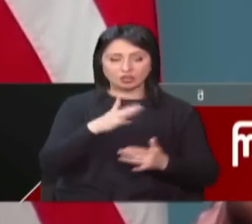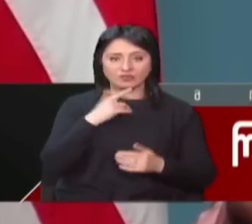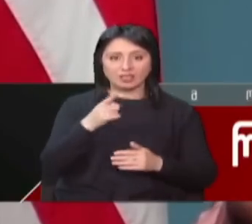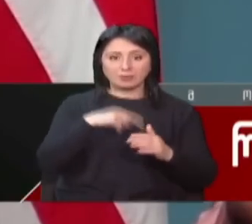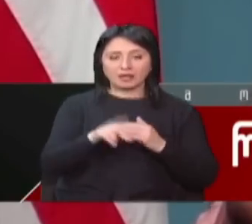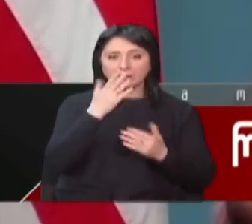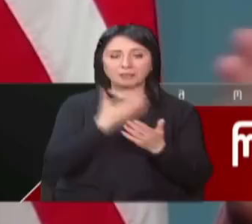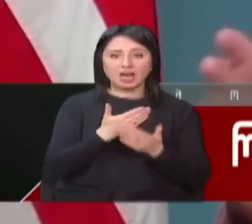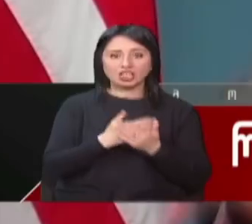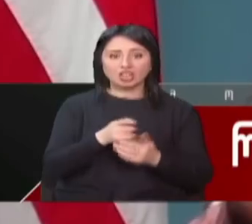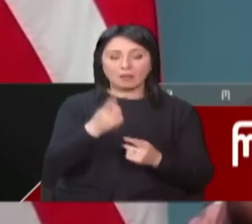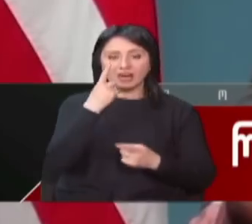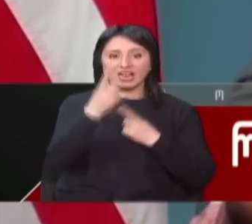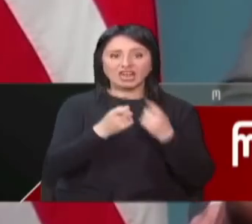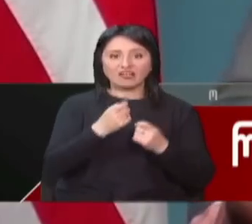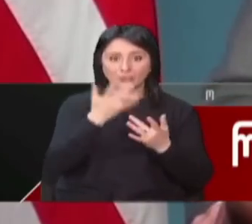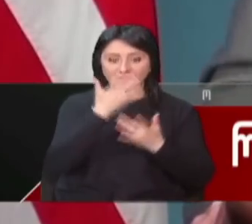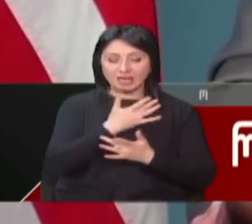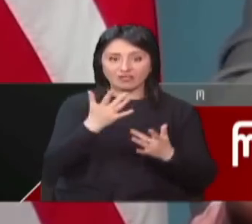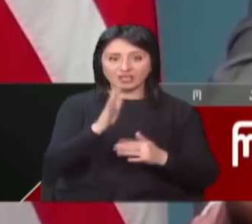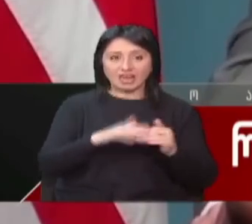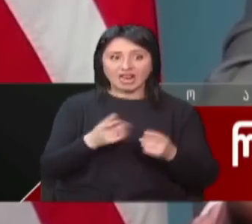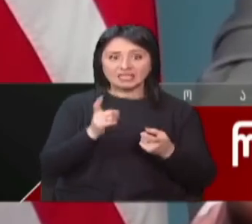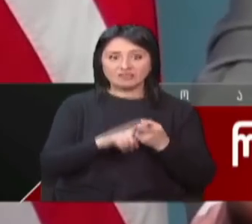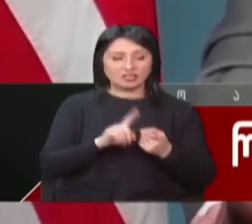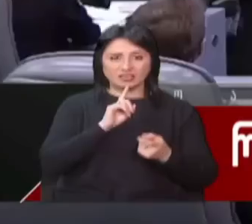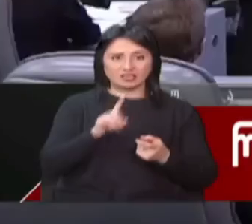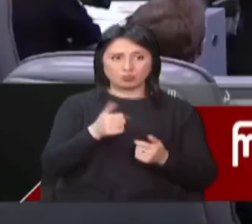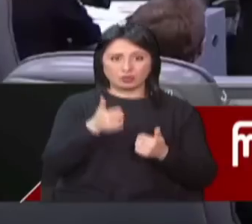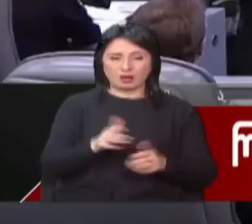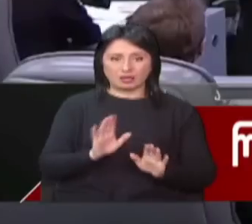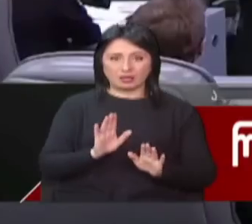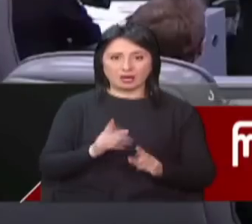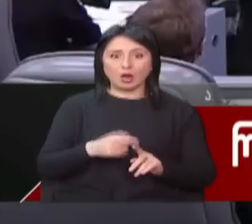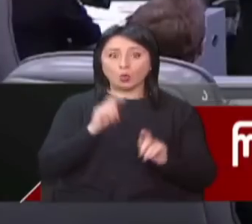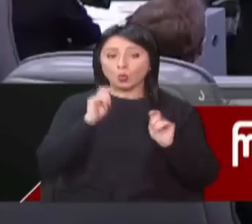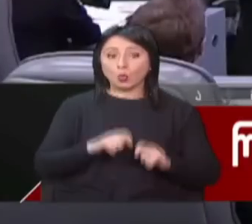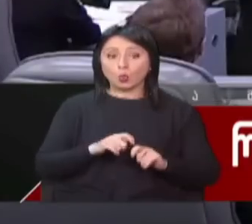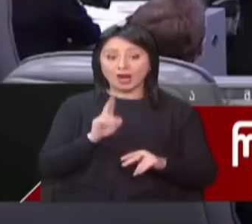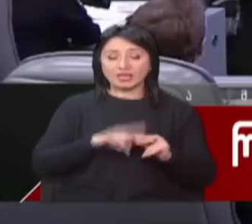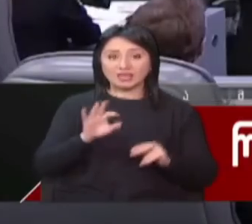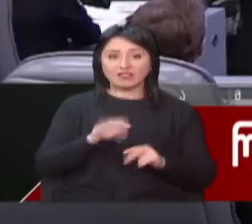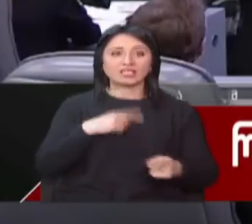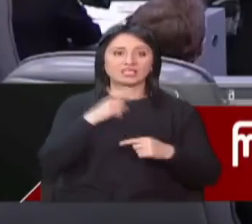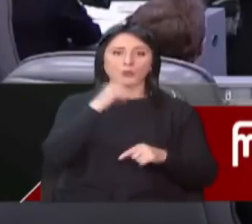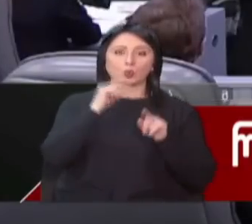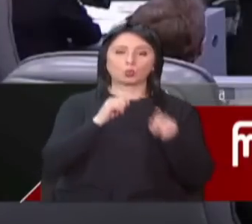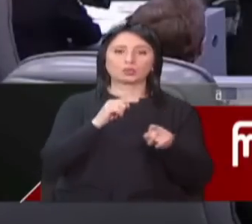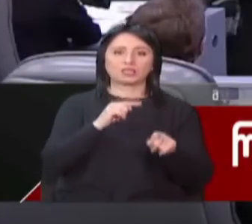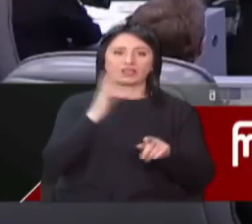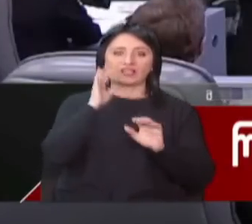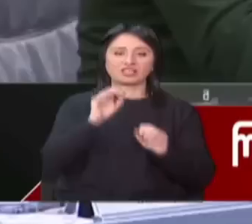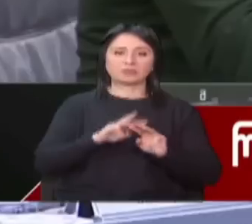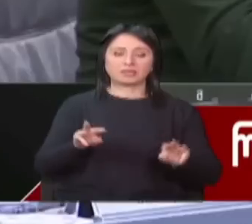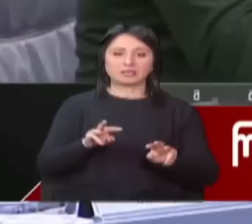რადგან მიაჩნია, რომ ამ ინფორმაციის გამჟღავნება ხელსაყრელი არ იქნება ქვეყნისთვის. Თუმცა უკრაინულ დანაკარგებზე საუბრობს რუსეთის